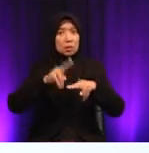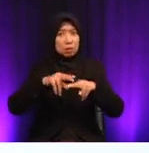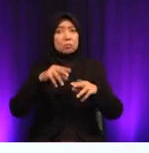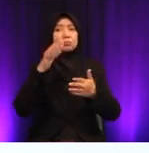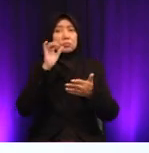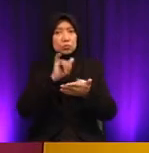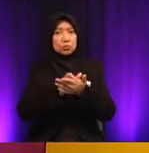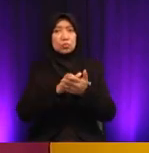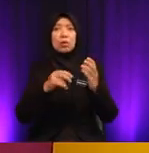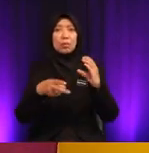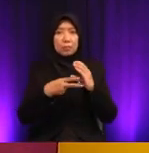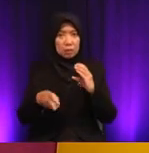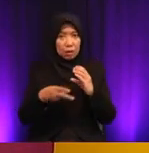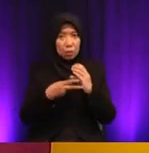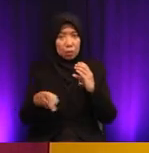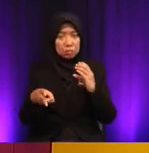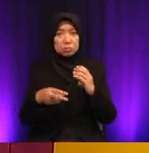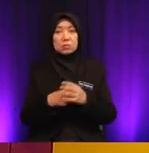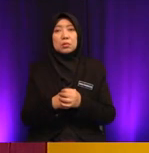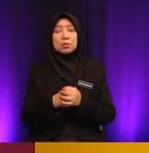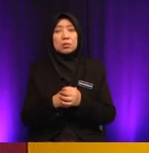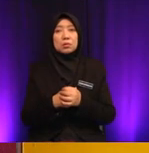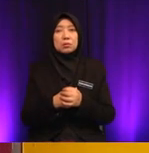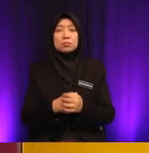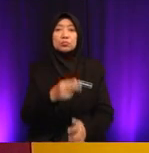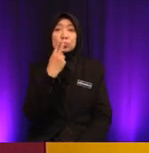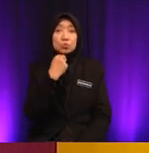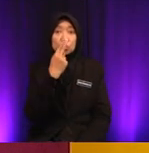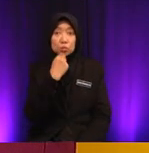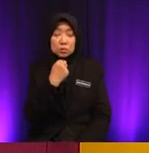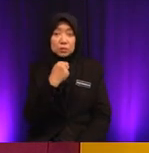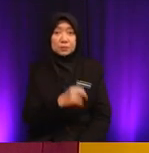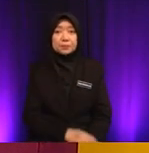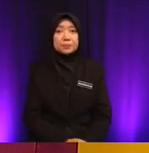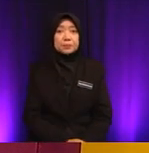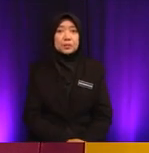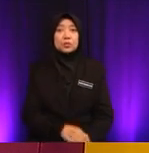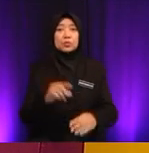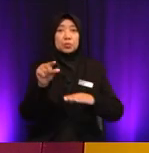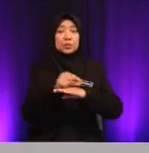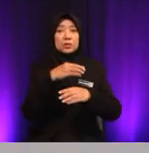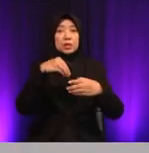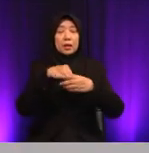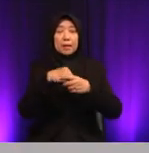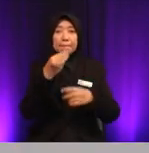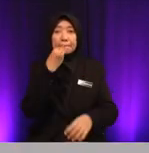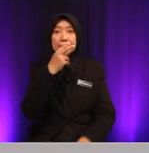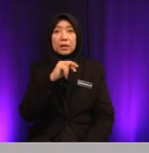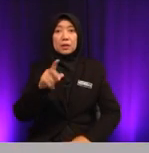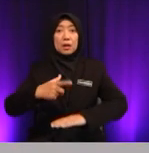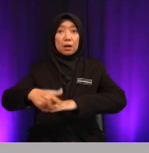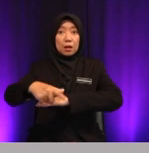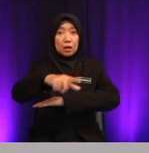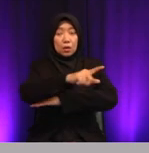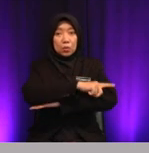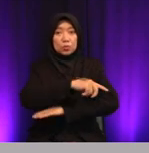gula itu pengawet juga semula jadi Oke Di mana kita gunakan dalam makanan laut sayur-sayuran kalau gula